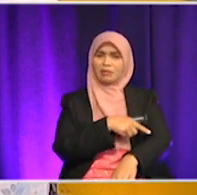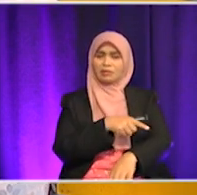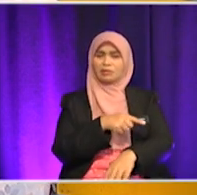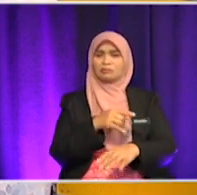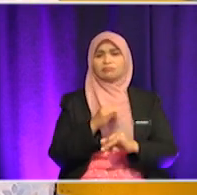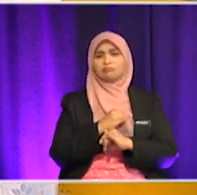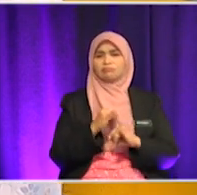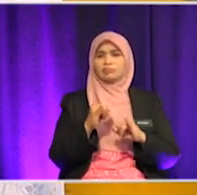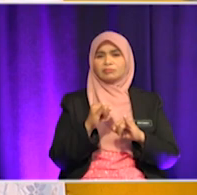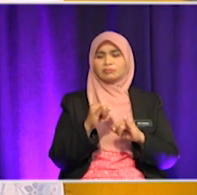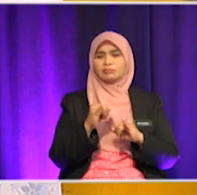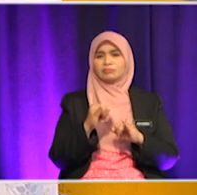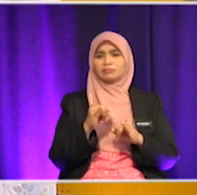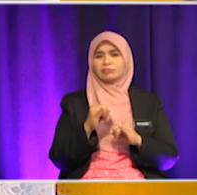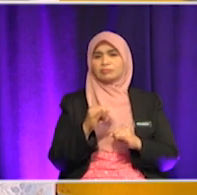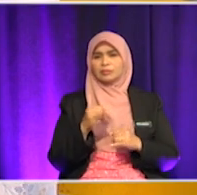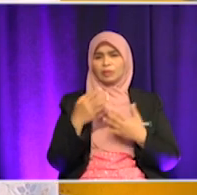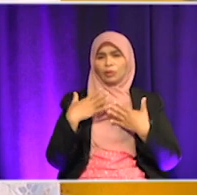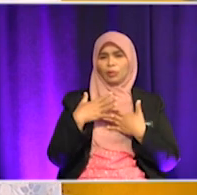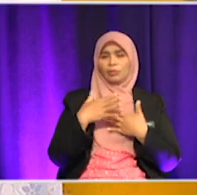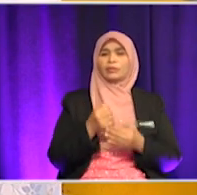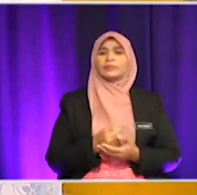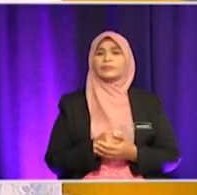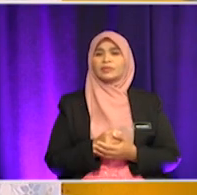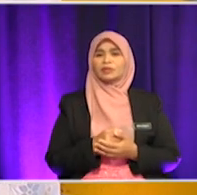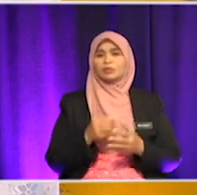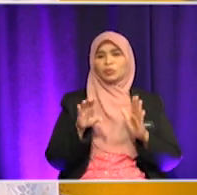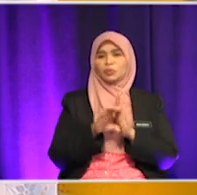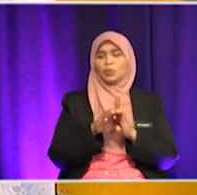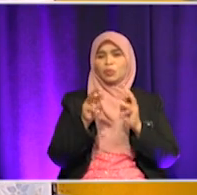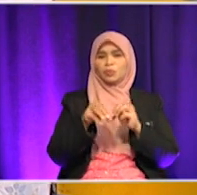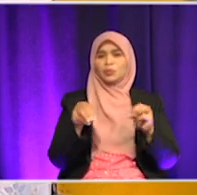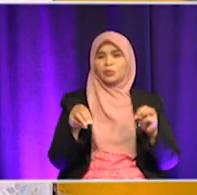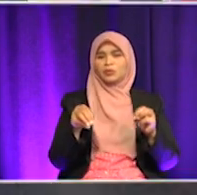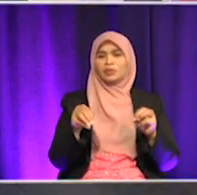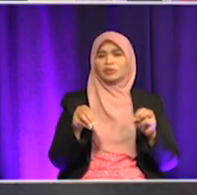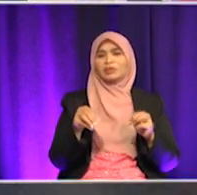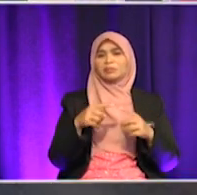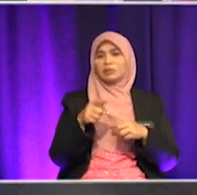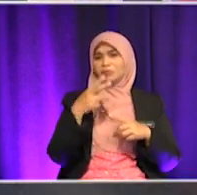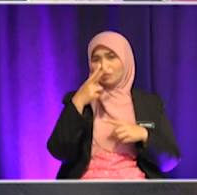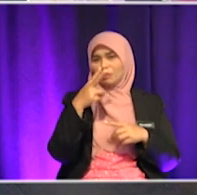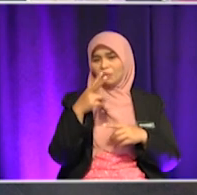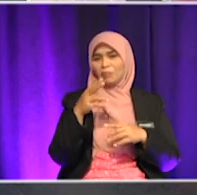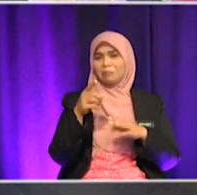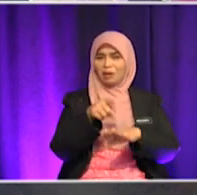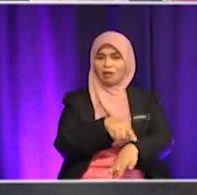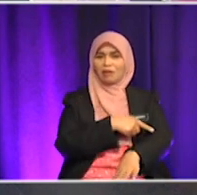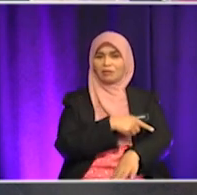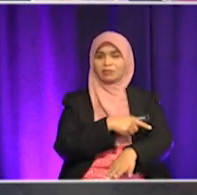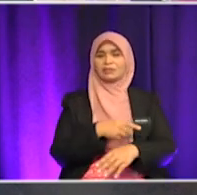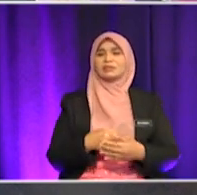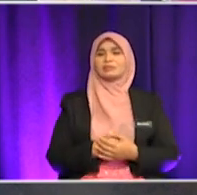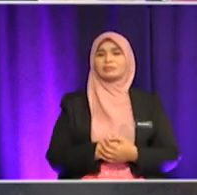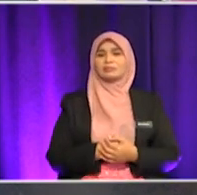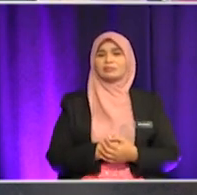nervous. Biasanya murid ni bila soalan matematik yang panjang, kan, terus dia tercuk, alamak, terus macam alamak ni tak boleh nak jawab ni, betul ni tak Ifan?